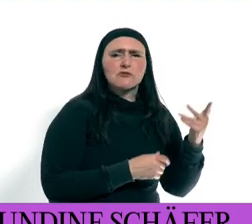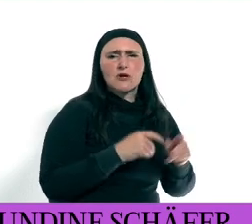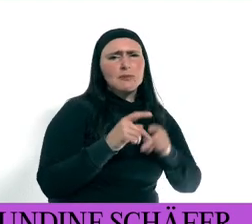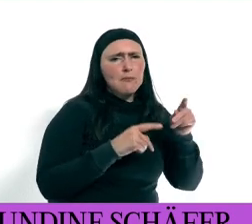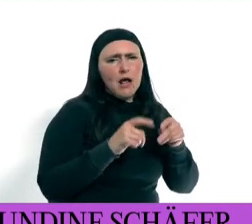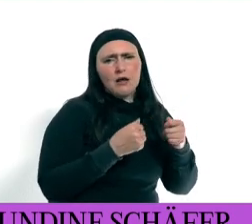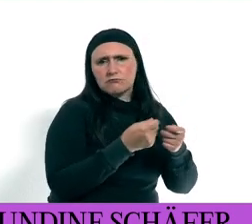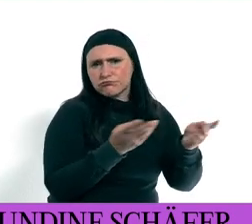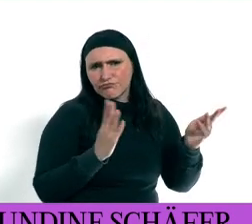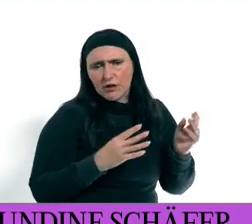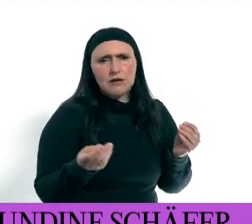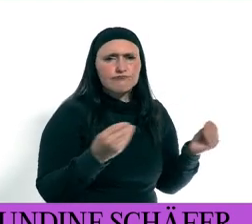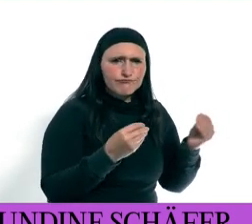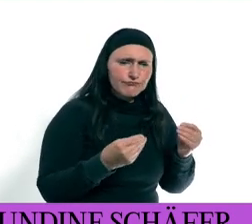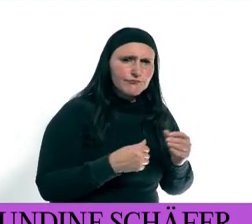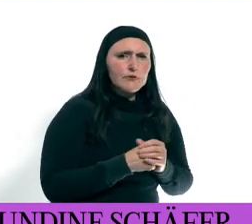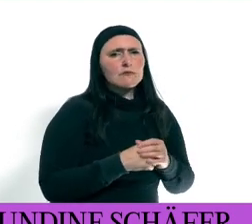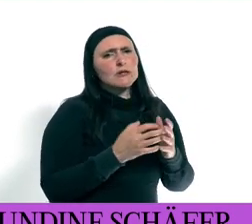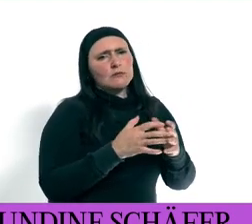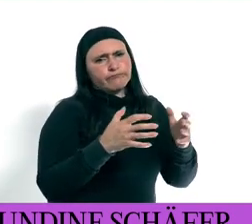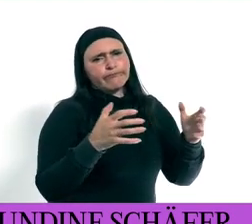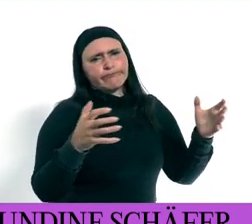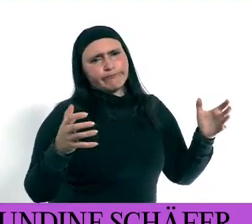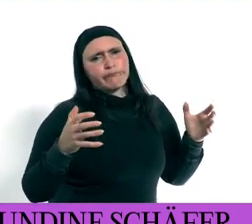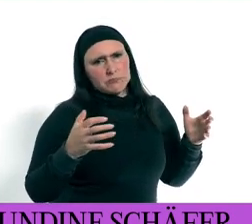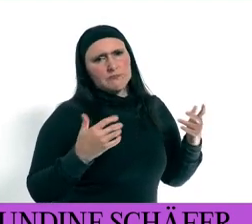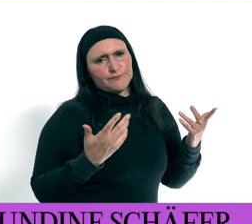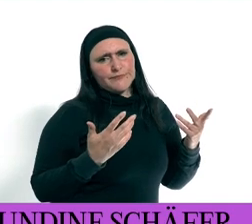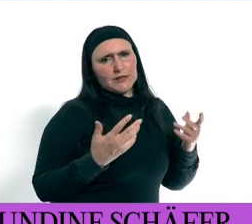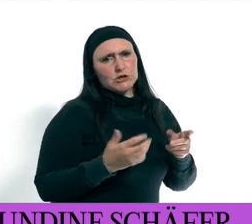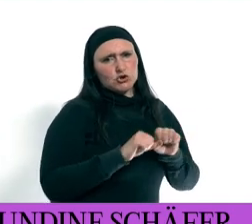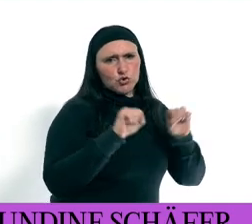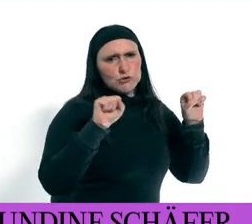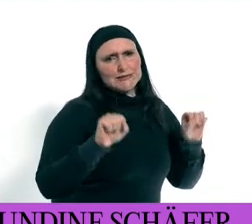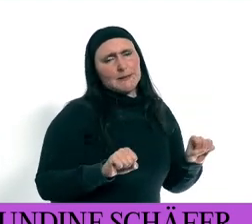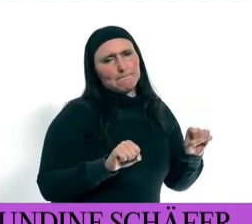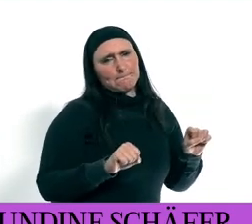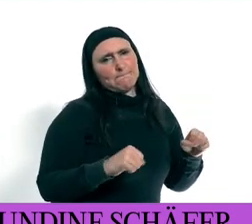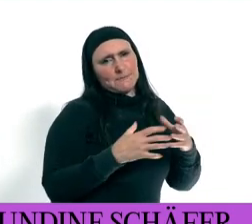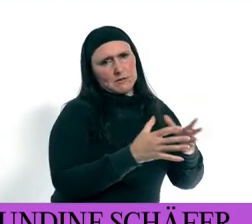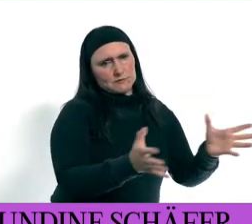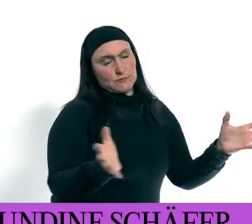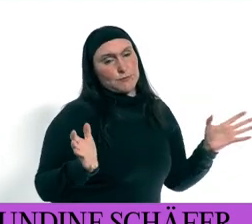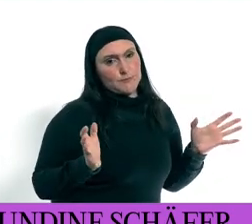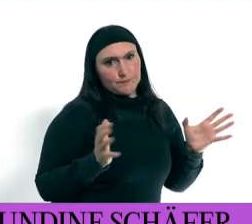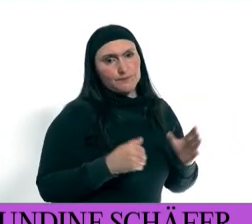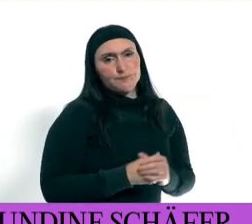Also es waren wirklich sehr viele Leute, die sich hier engagierten, die mitmachten, die Ideen hatten.